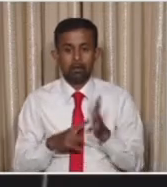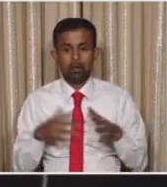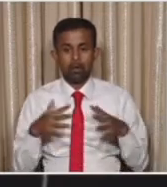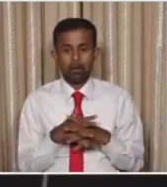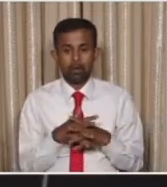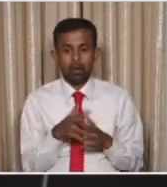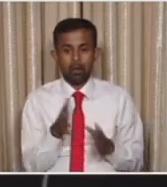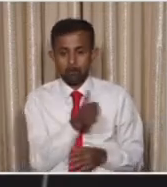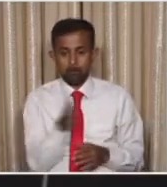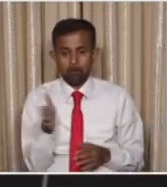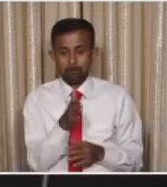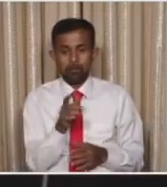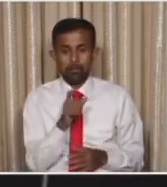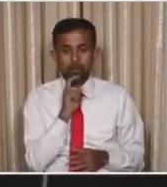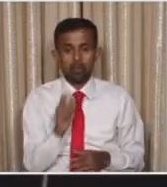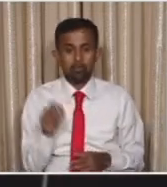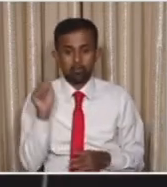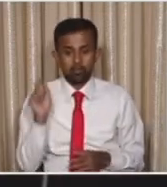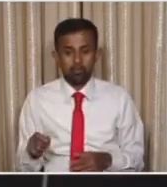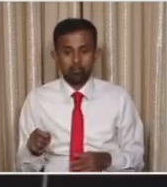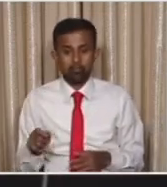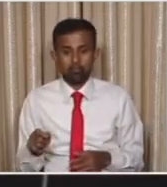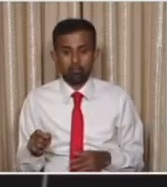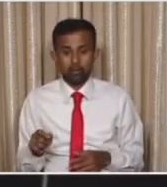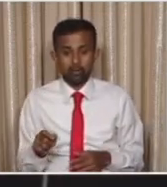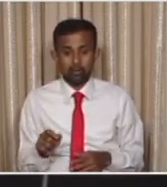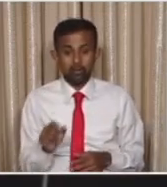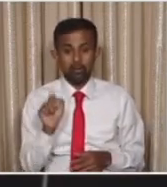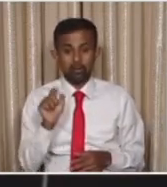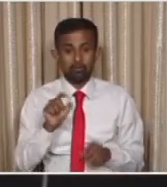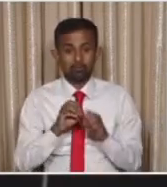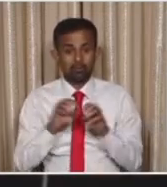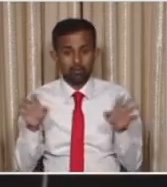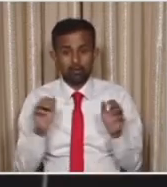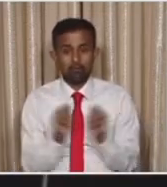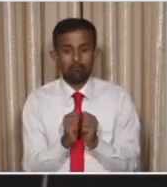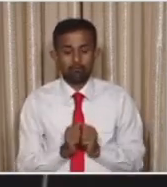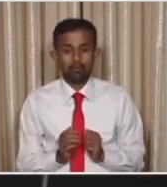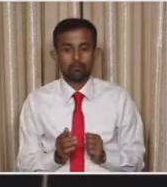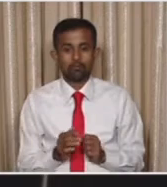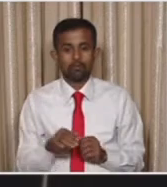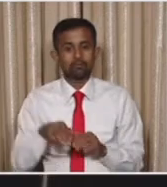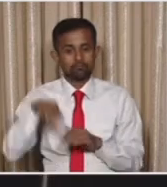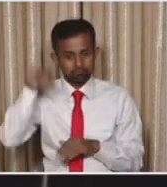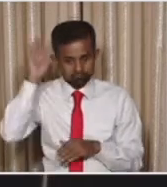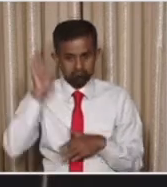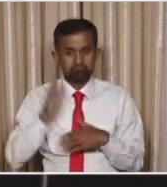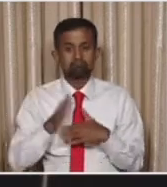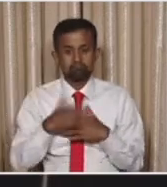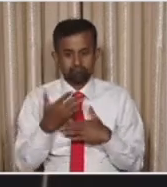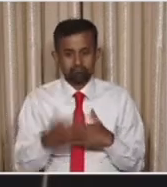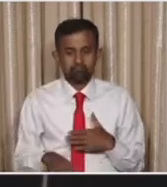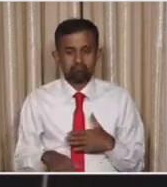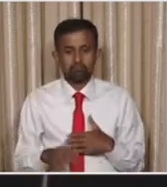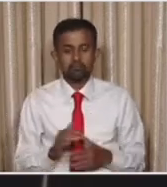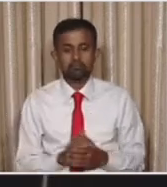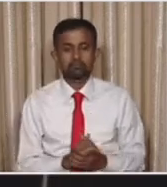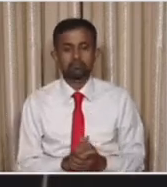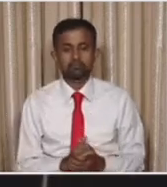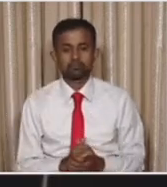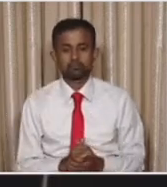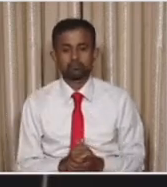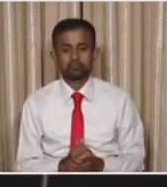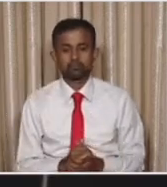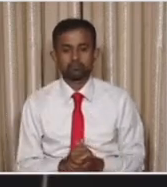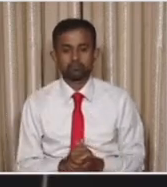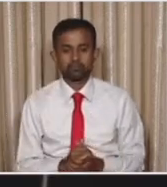මැද විනිසුරුවරු ජනප්‍රියවාදයට වැඩ කරන හැටි. මේ ඉතිහාසගතයි, මේ ඉතිහාසගතයි. ඒ